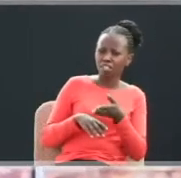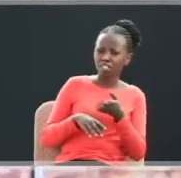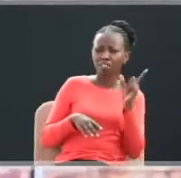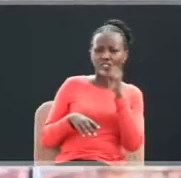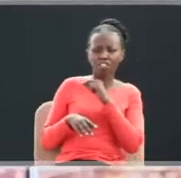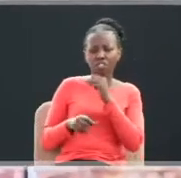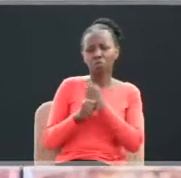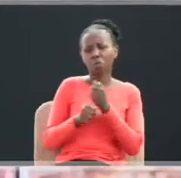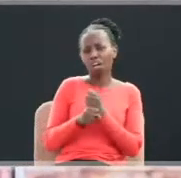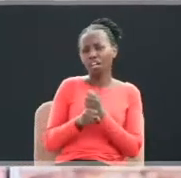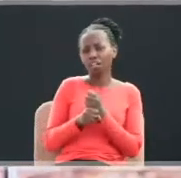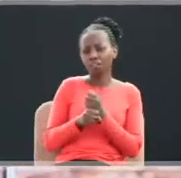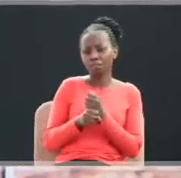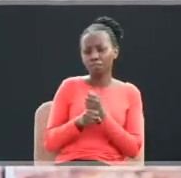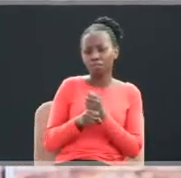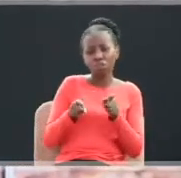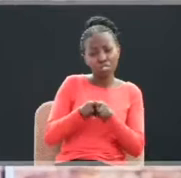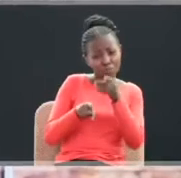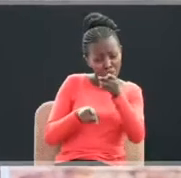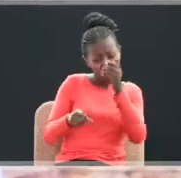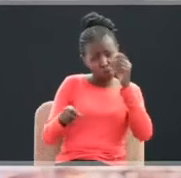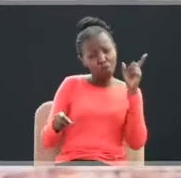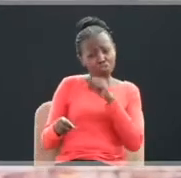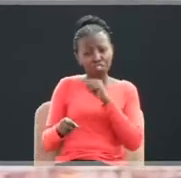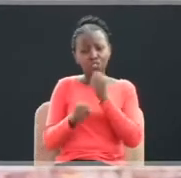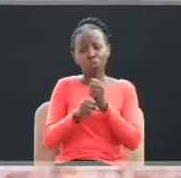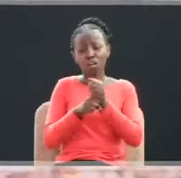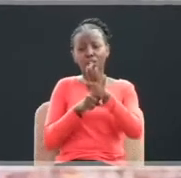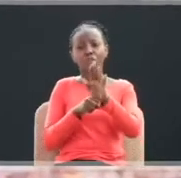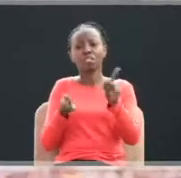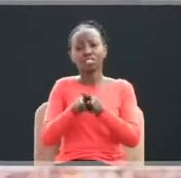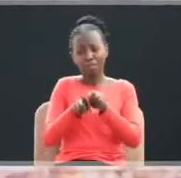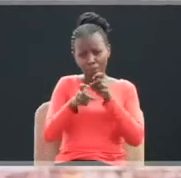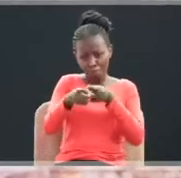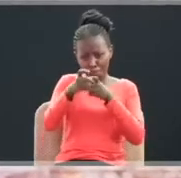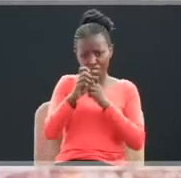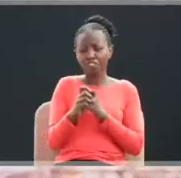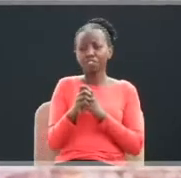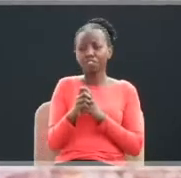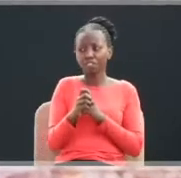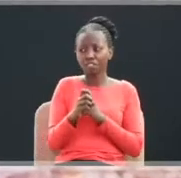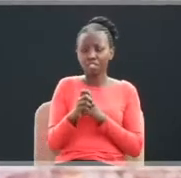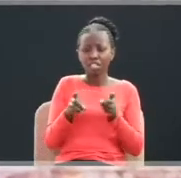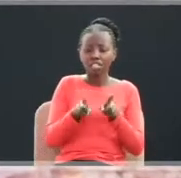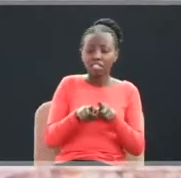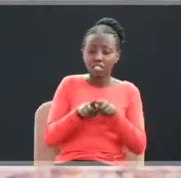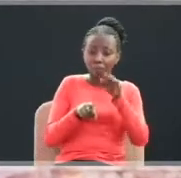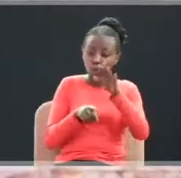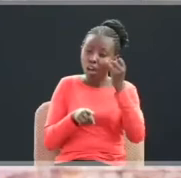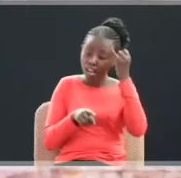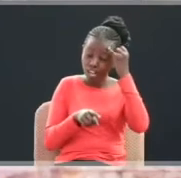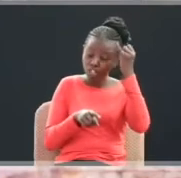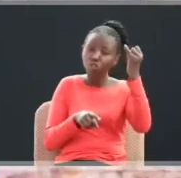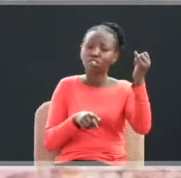alimali. Wengine maliza kazi yako Bwana. Sasa hiyo ndoto tutaiweka kwa kaburi. Hiyo waandishi wa kitabu tutaiweka kwa